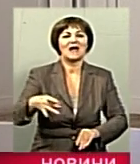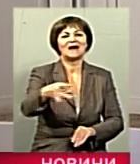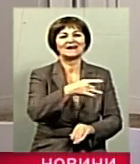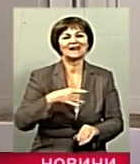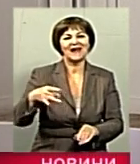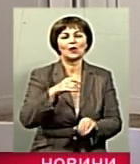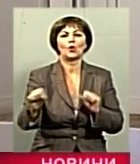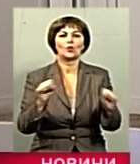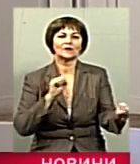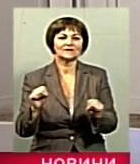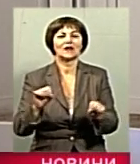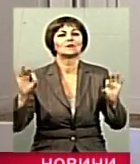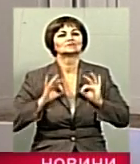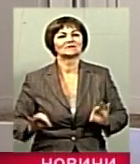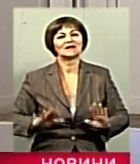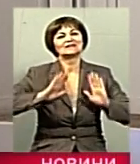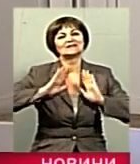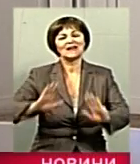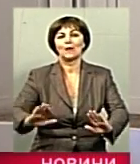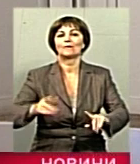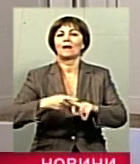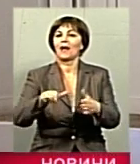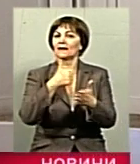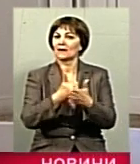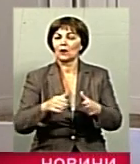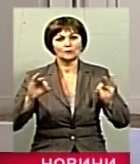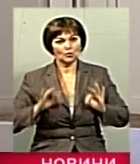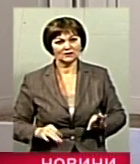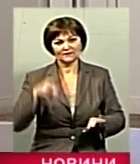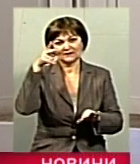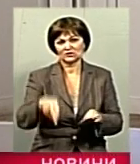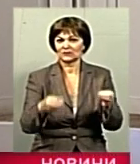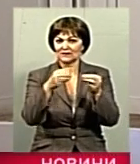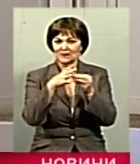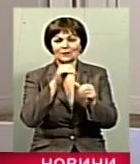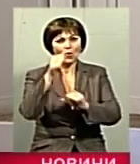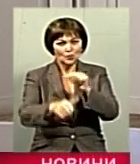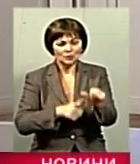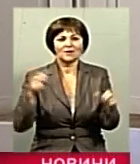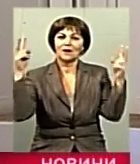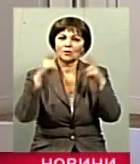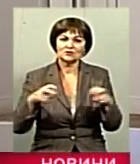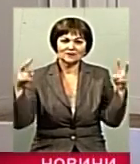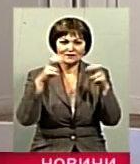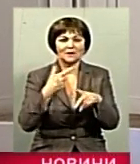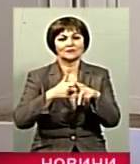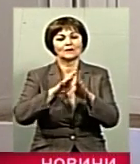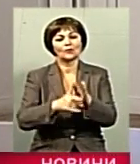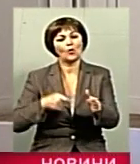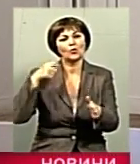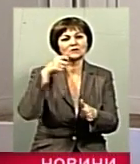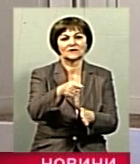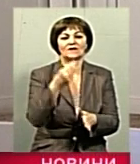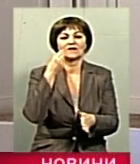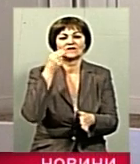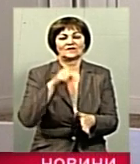слідчі прокуратури за погодженням із заступником генпрокурора. У 2015 році, розглядаючи цивільний позов, суддя безпідставно визнала